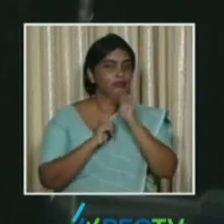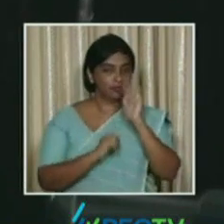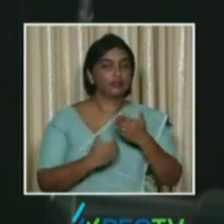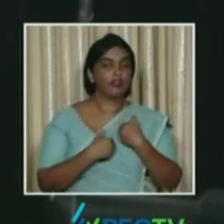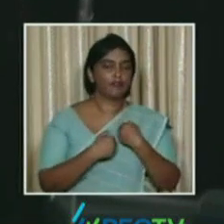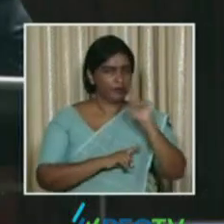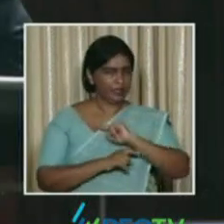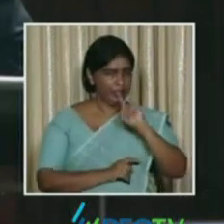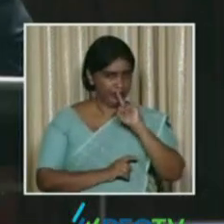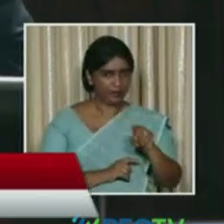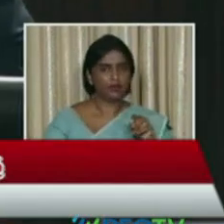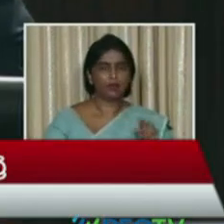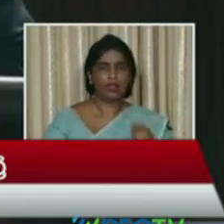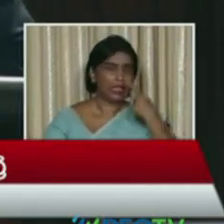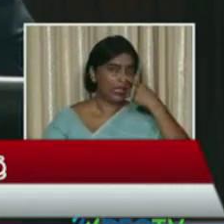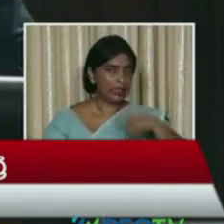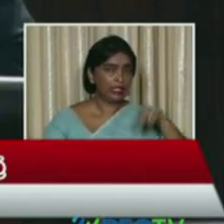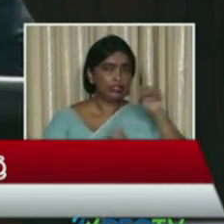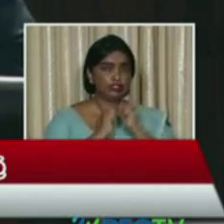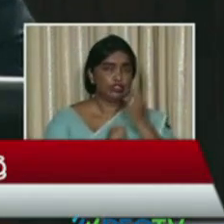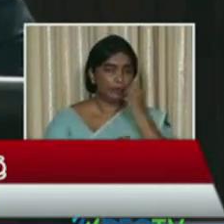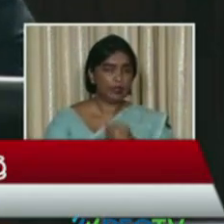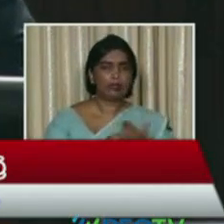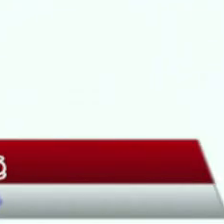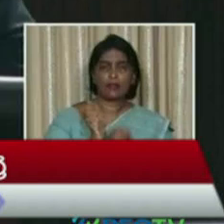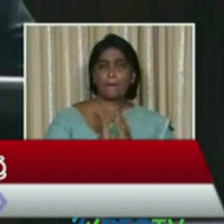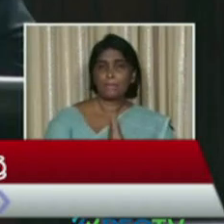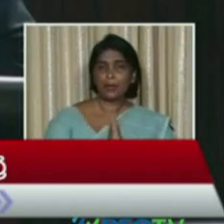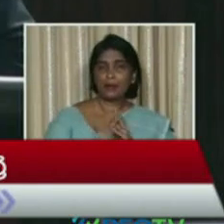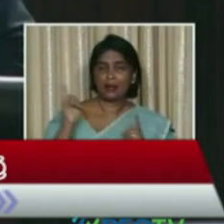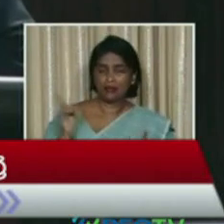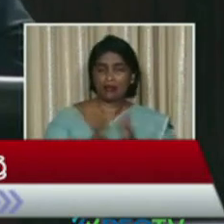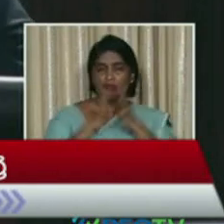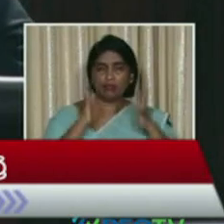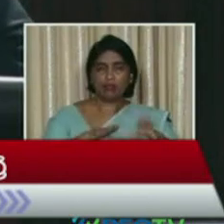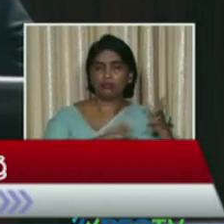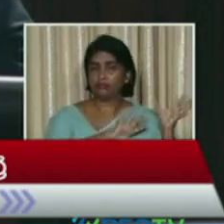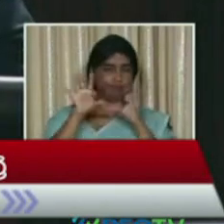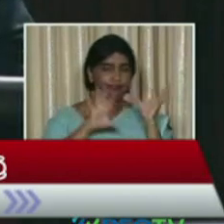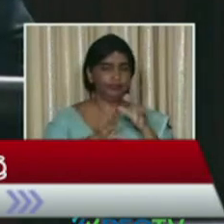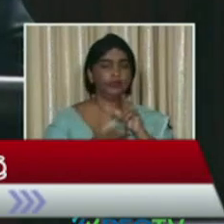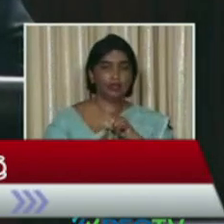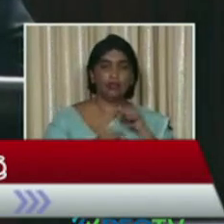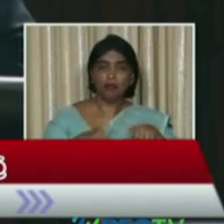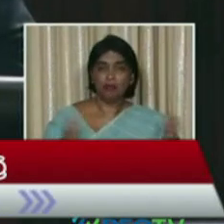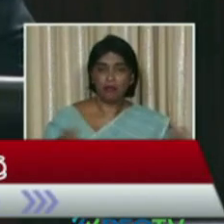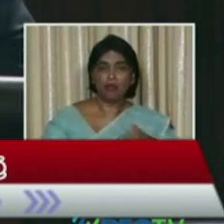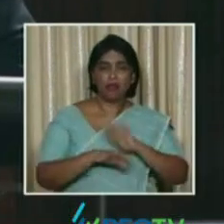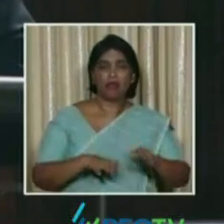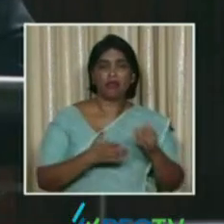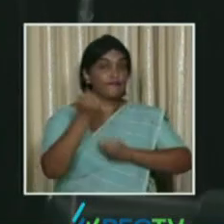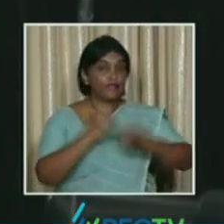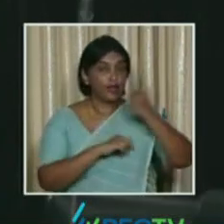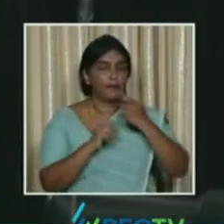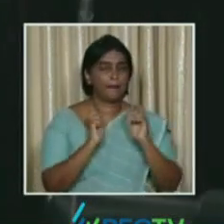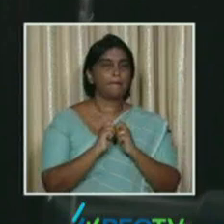අපේ වගකීමක් වෙනවා. තායිලන්තයේ රැකියා දෙනවා කියලා ලාඕස් සහ මියන්මාර් වලට විශාල ළමයින් ප්‍රමාණයක් යවලා තිබුණා. තවමත් ඒ ළමයි සිරවී